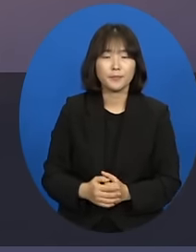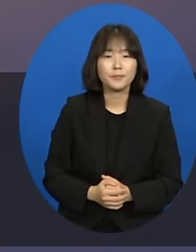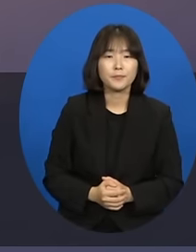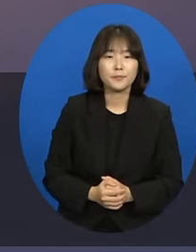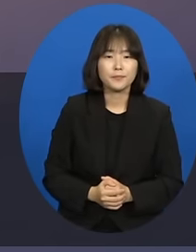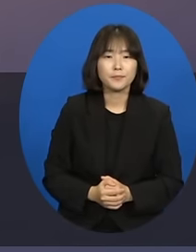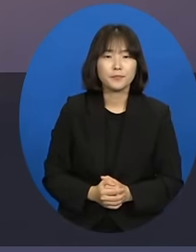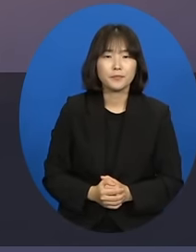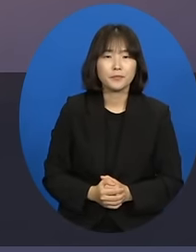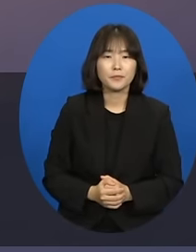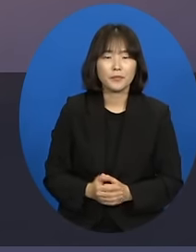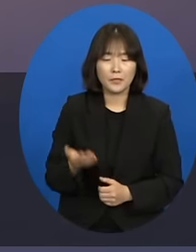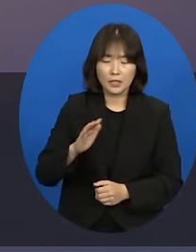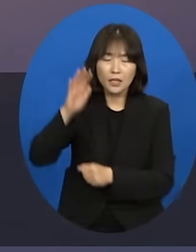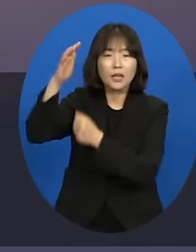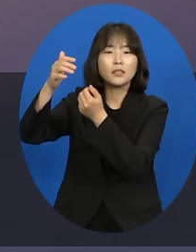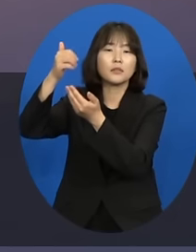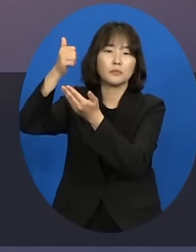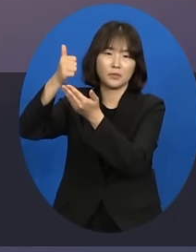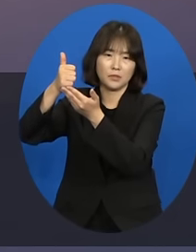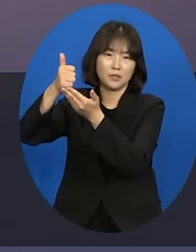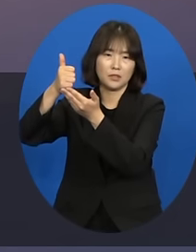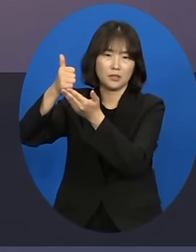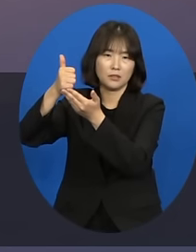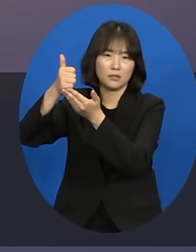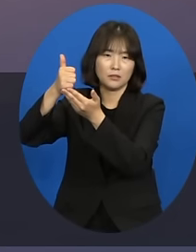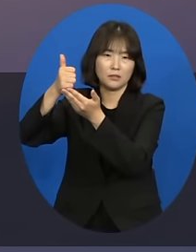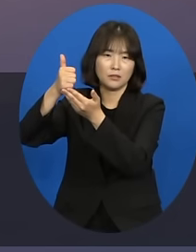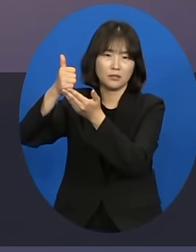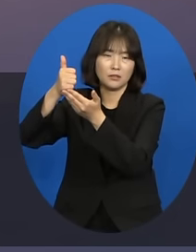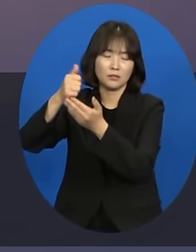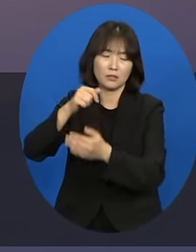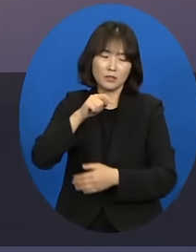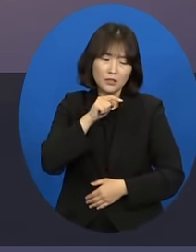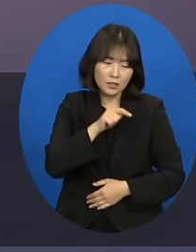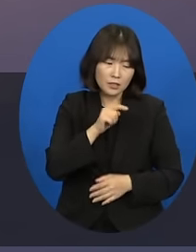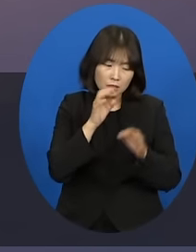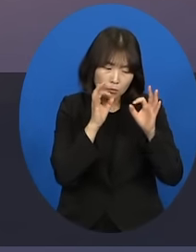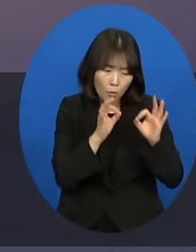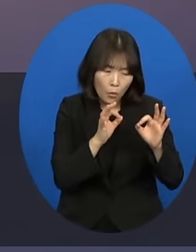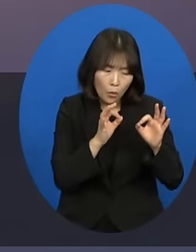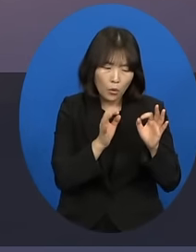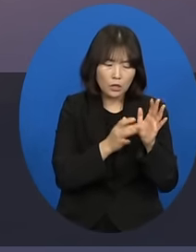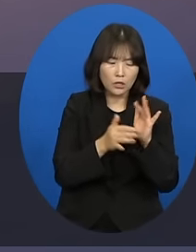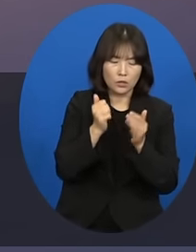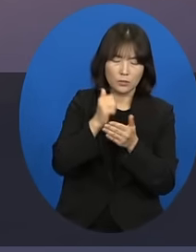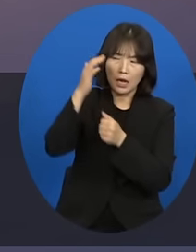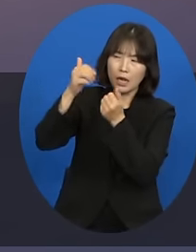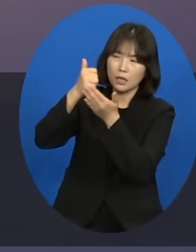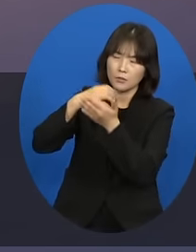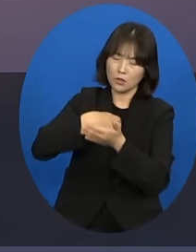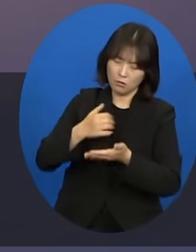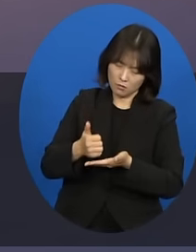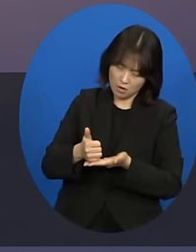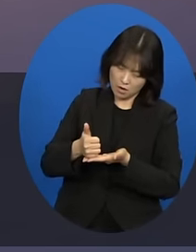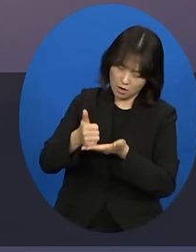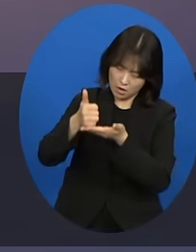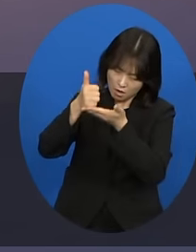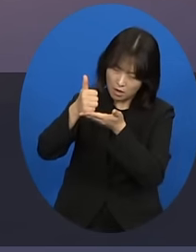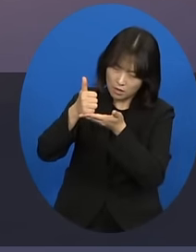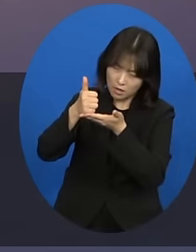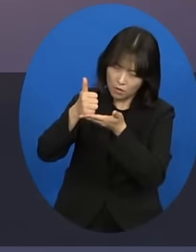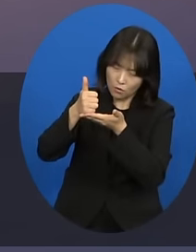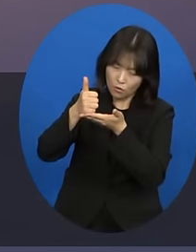그런데 하나님께서는 그것을 예수님의 경외함으로, 경외심으로 보시고 그